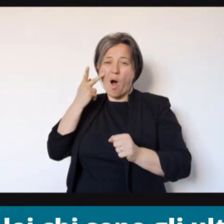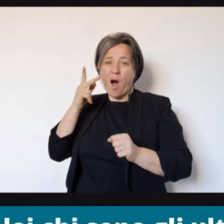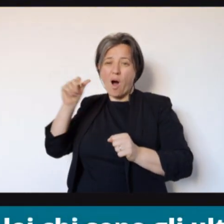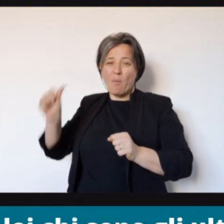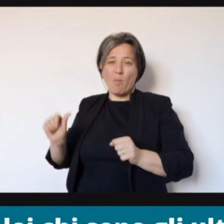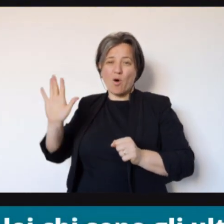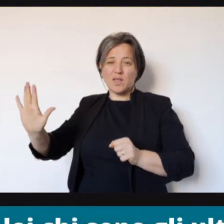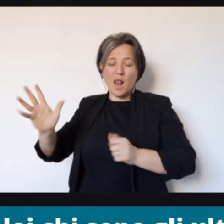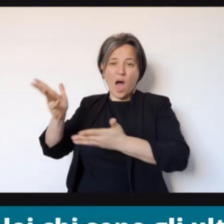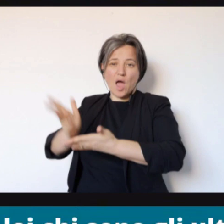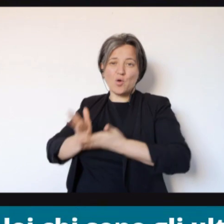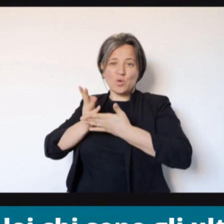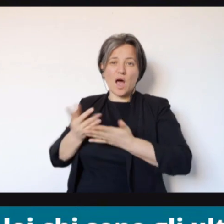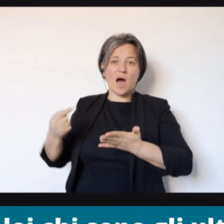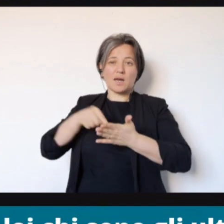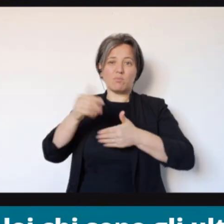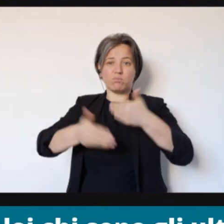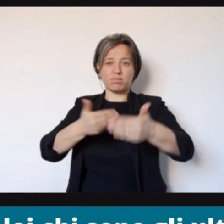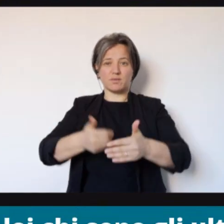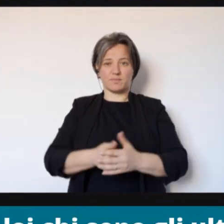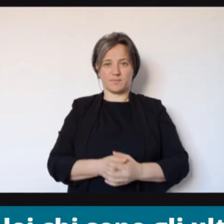ripartire?